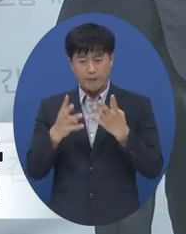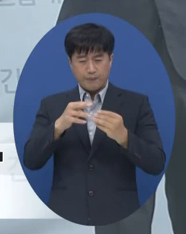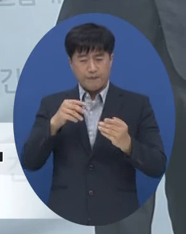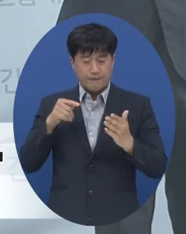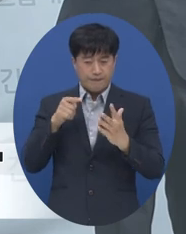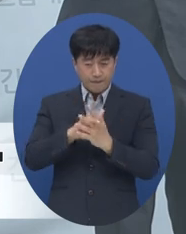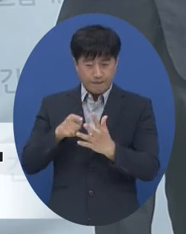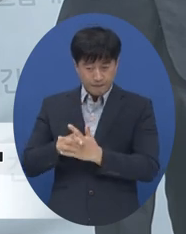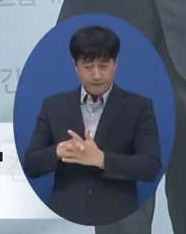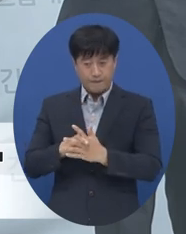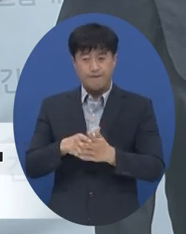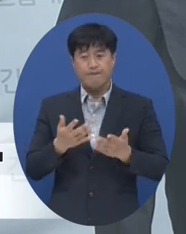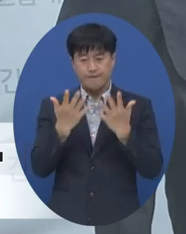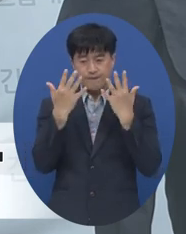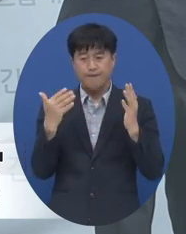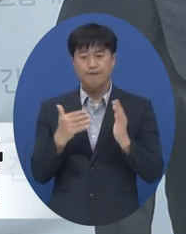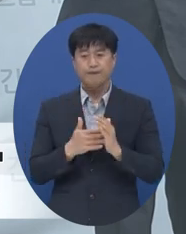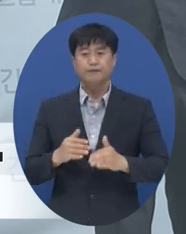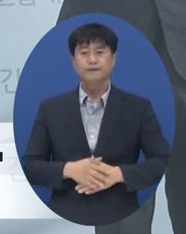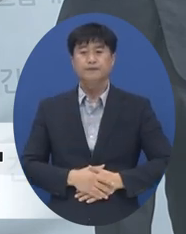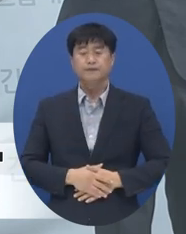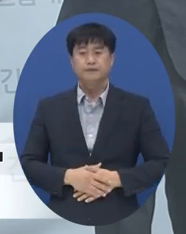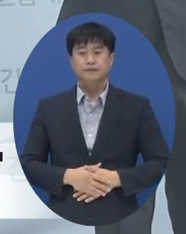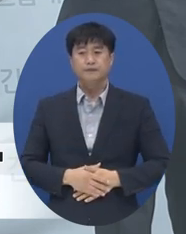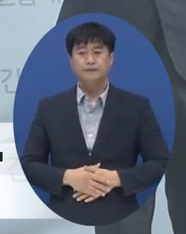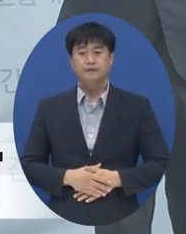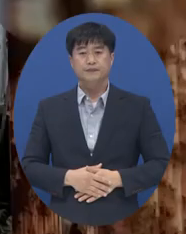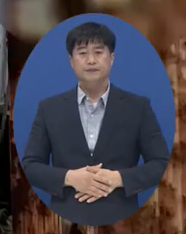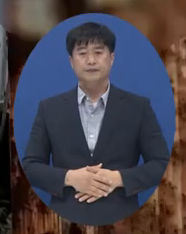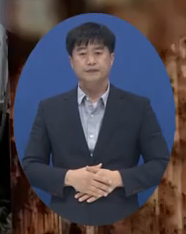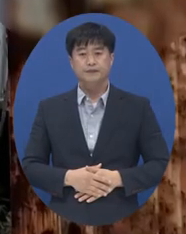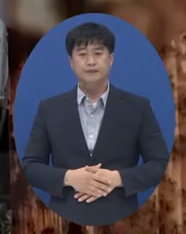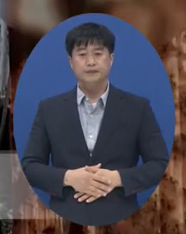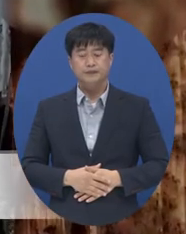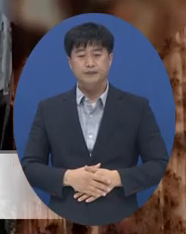형사 입건했습니다. 구영슬 기자가 취재했습니다.